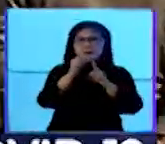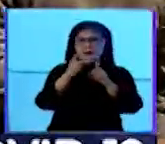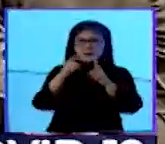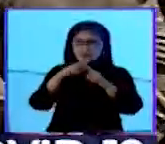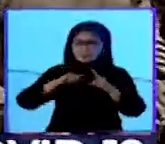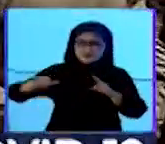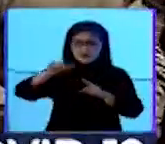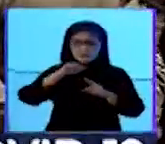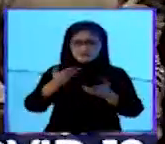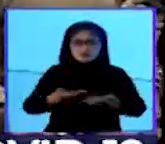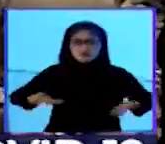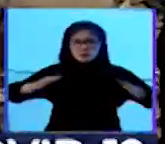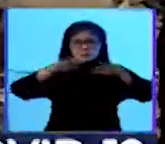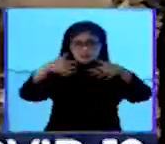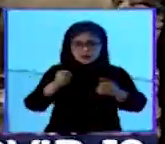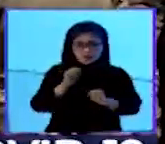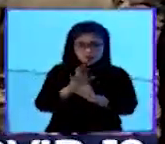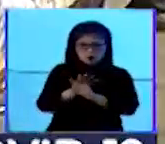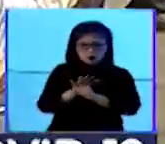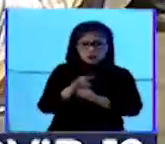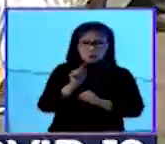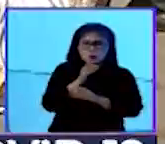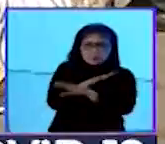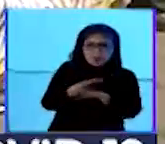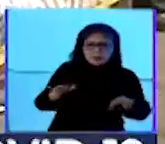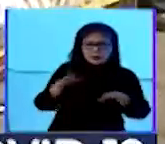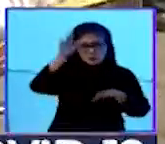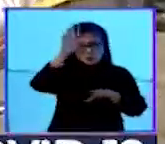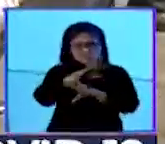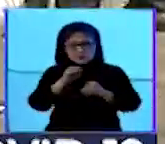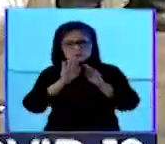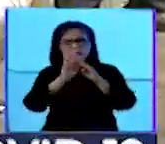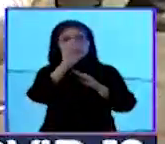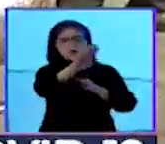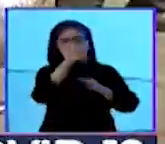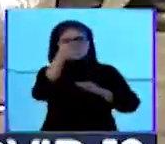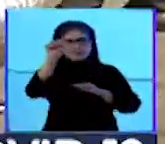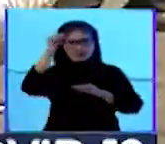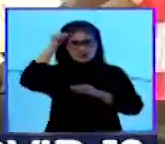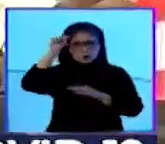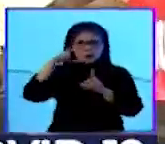1.200 aparat gabungan diterjunkan mengamankan demo buruh di depan gedung DPR Senayan, Jakarta.